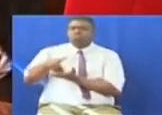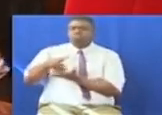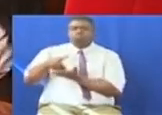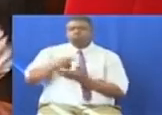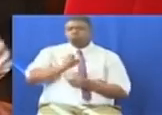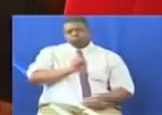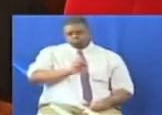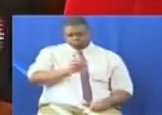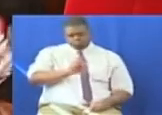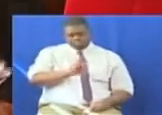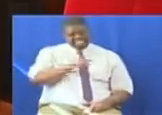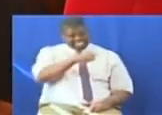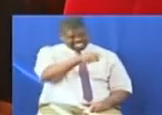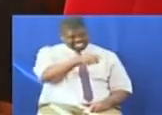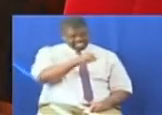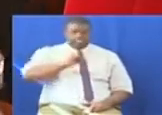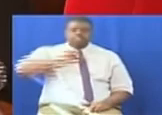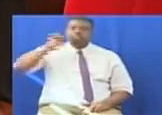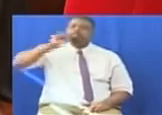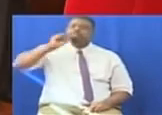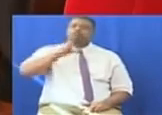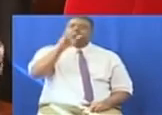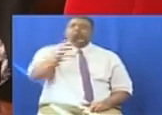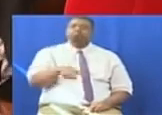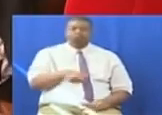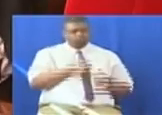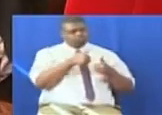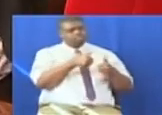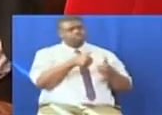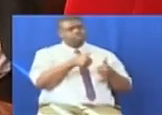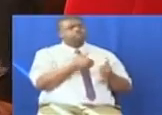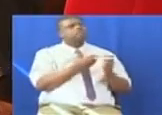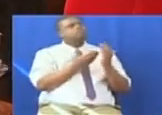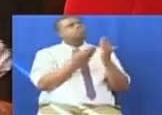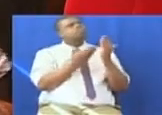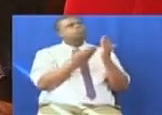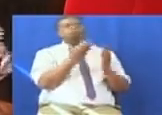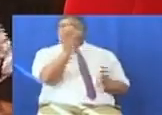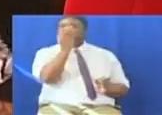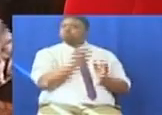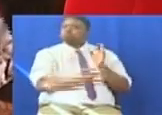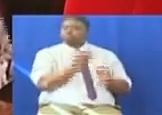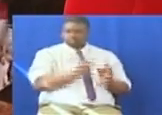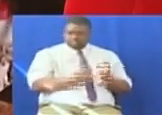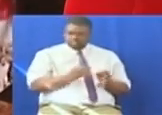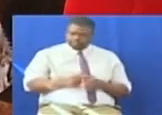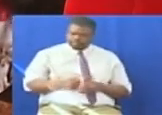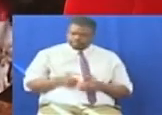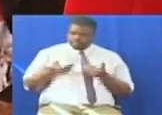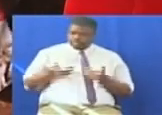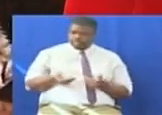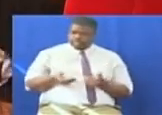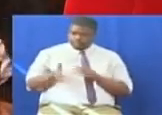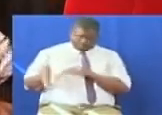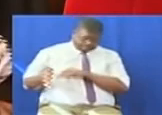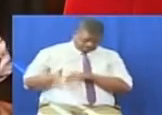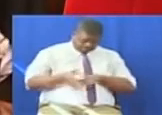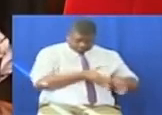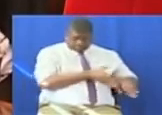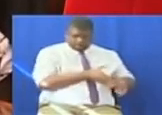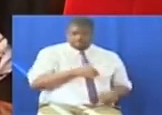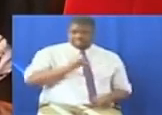Hizo ni sifa za mchamungu wa kweli. Sasa mbali na hizo sifa za kuwa mchamungu wa kweli ambapo baadaye